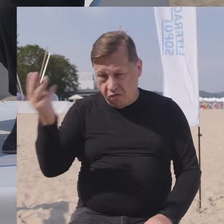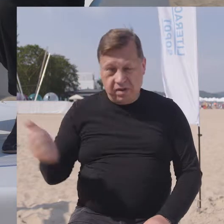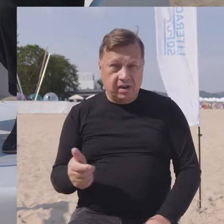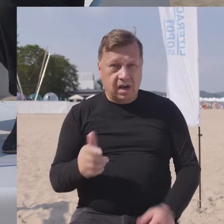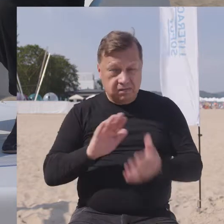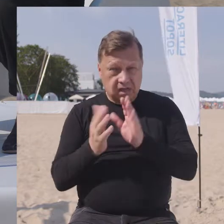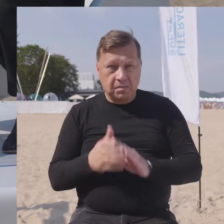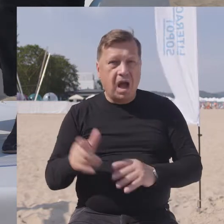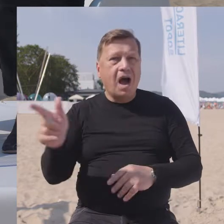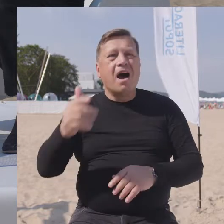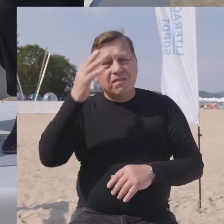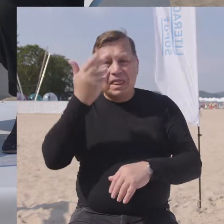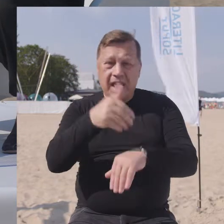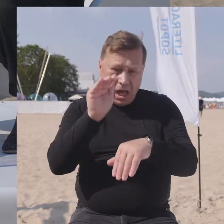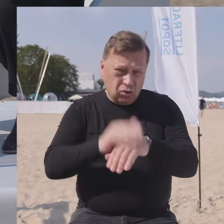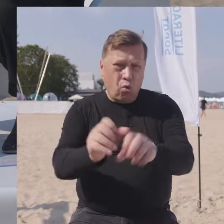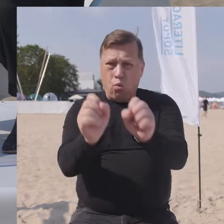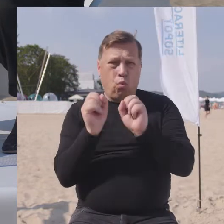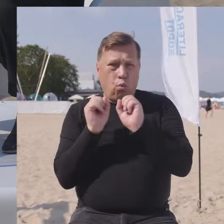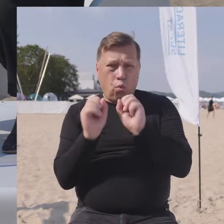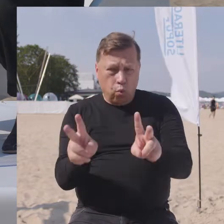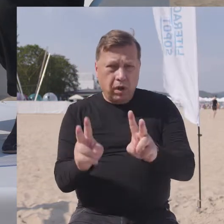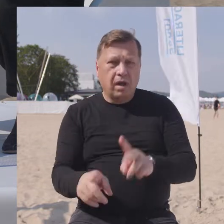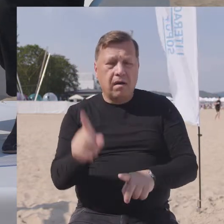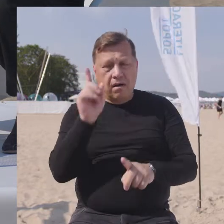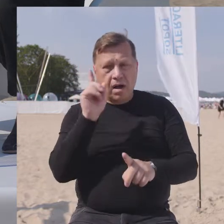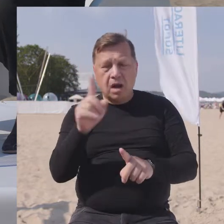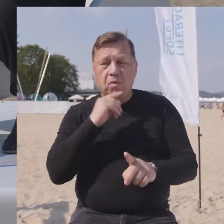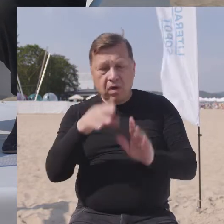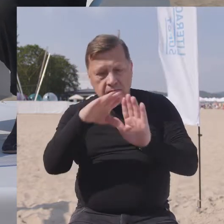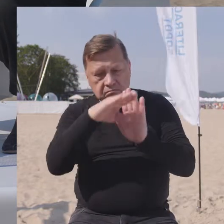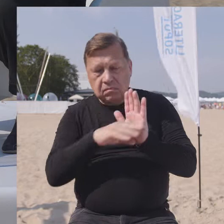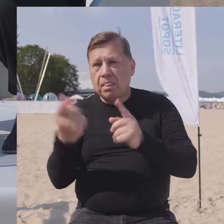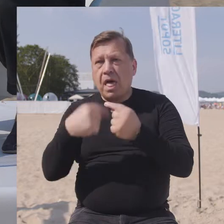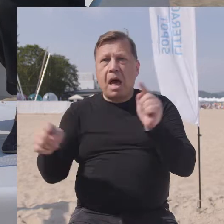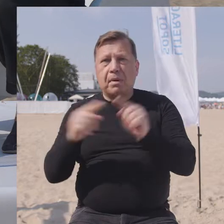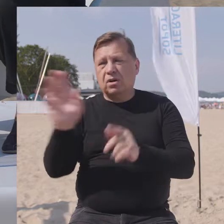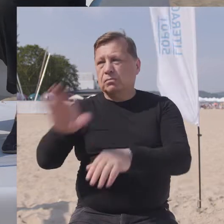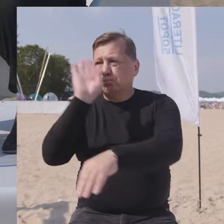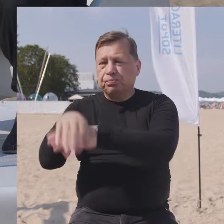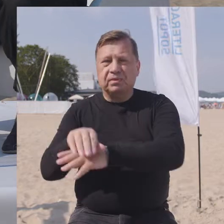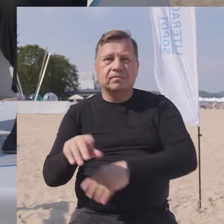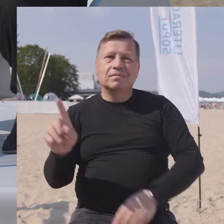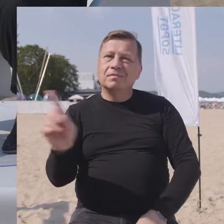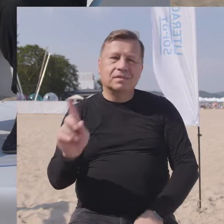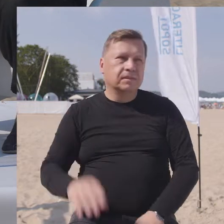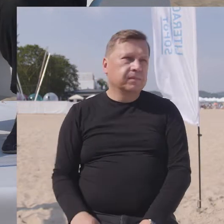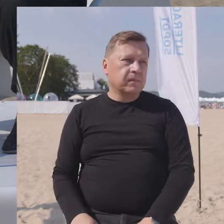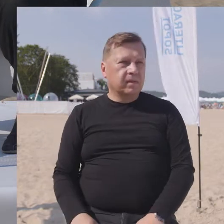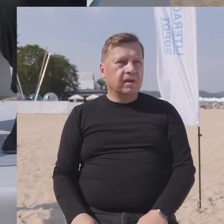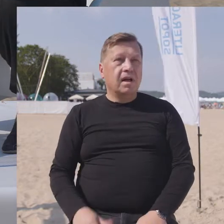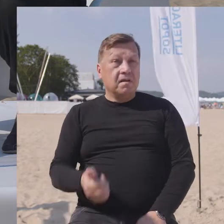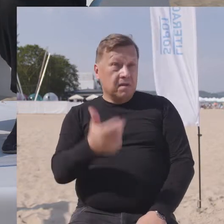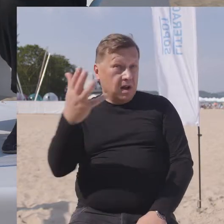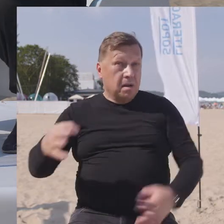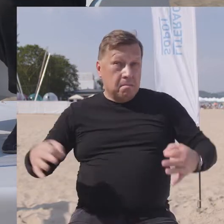nie wykreślać tylko dlatego, że do tej właśnie wyśrubowanej normy nie pasuje. Chcę powiedzieć, że być może dla większości spośród